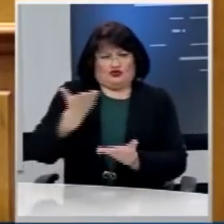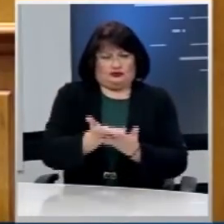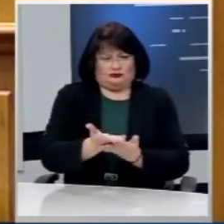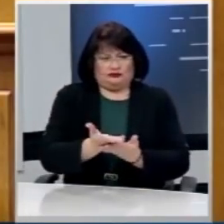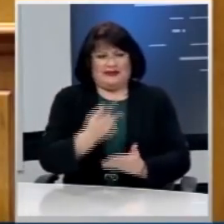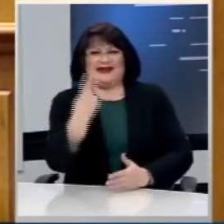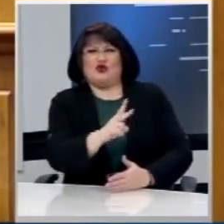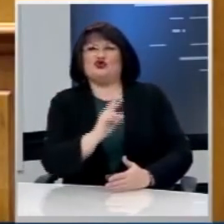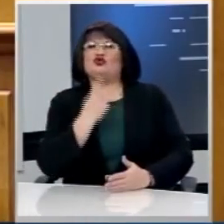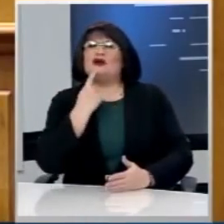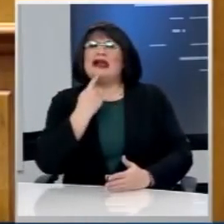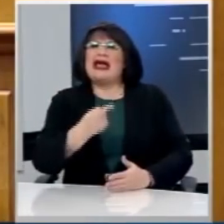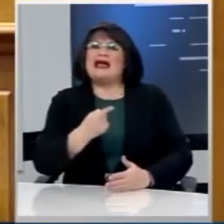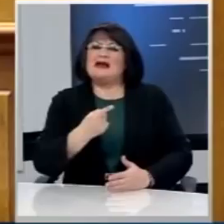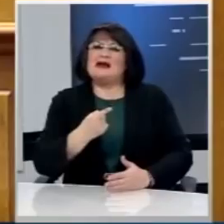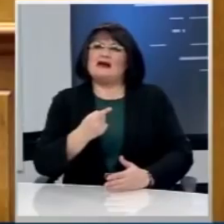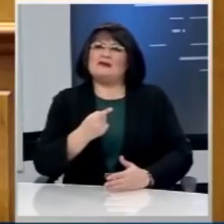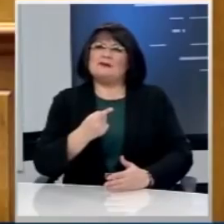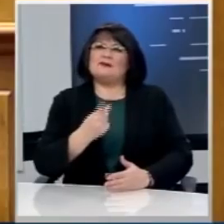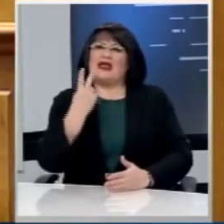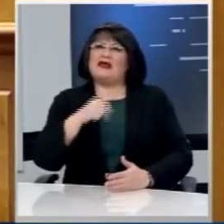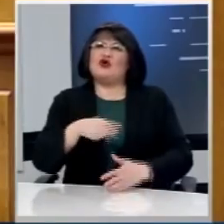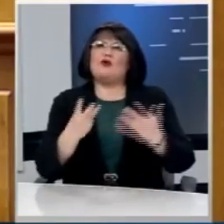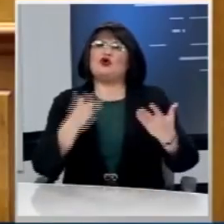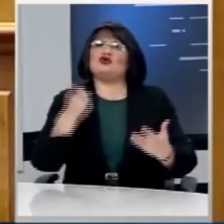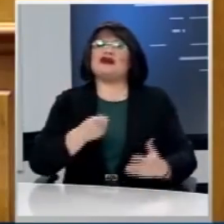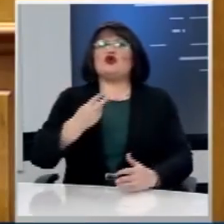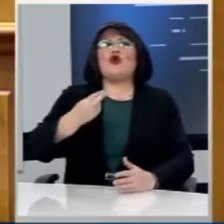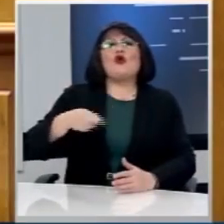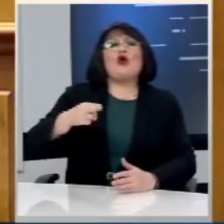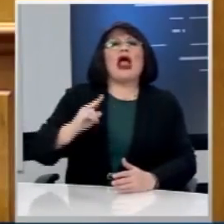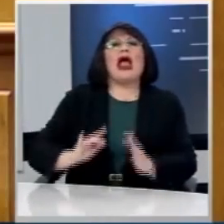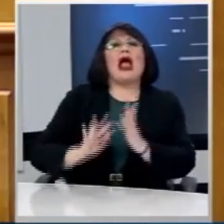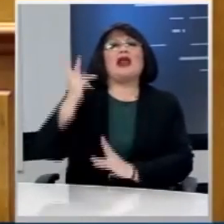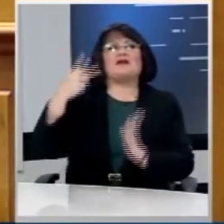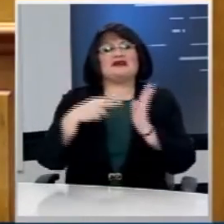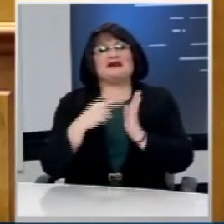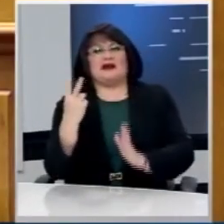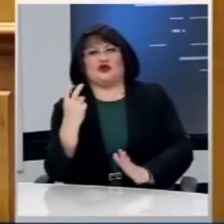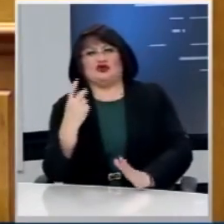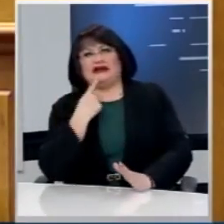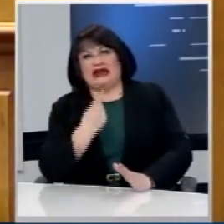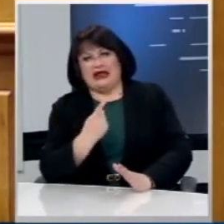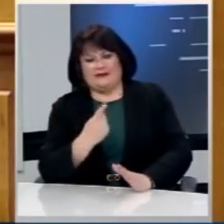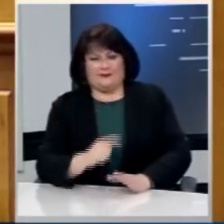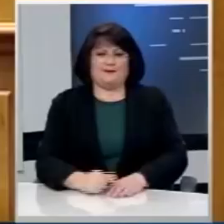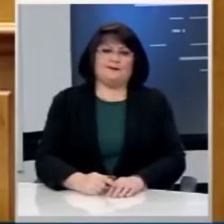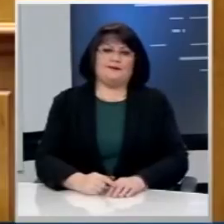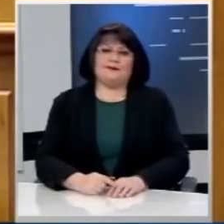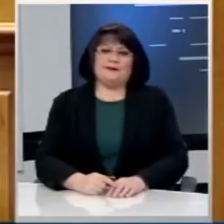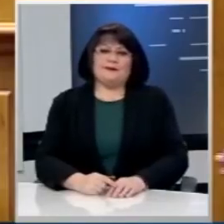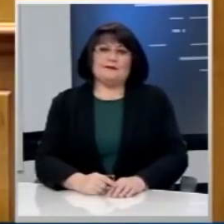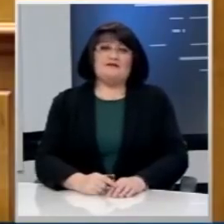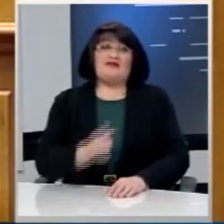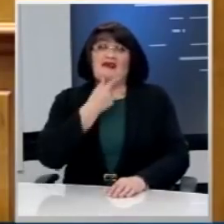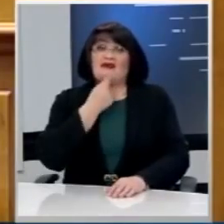φέρνεται προβλέπει ρυθμό ανάπτυξης 2,8% για το 2020. Βέβαια, το